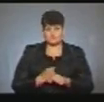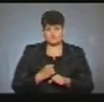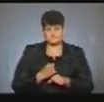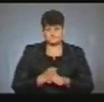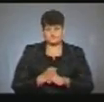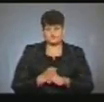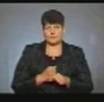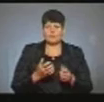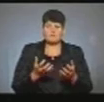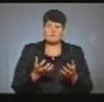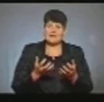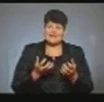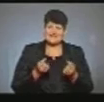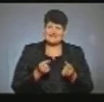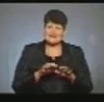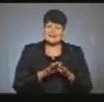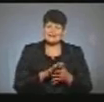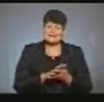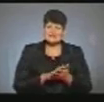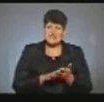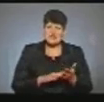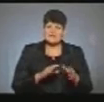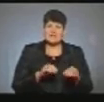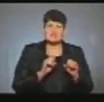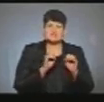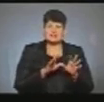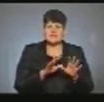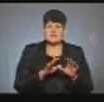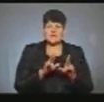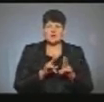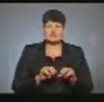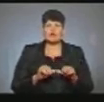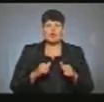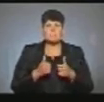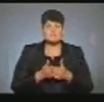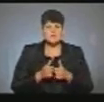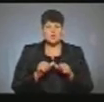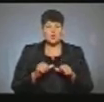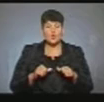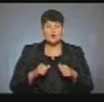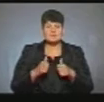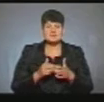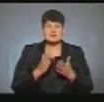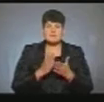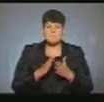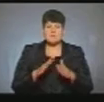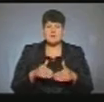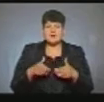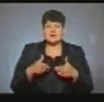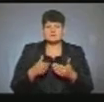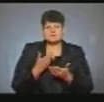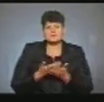скажімо так, прийняття заяви і передає її на розгляд в комісію. Комісія має виключно